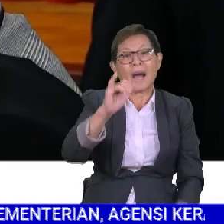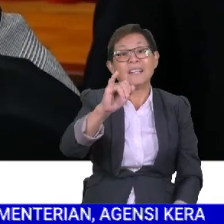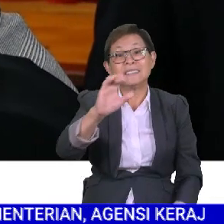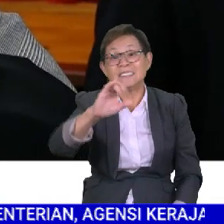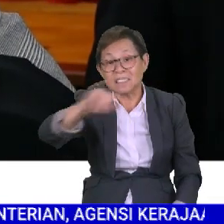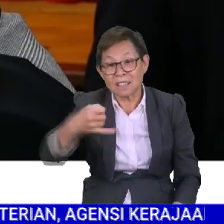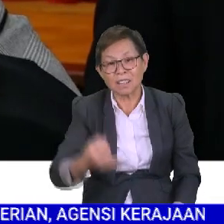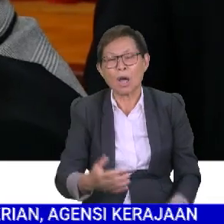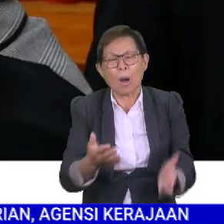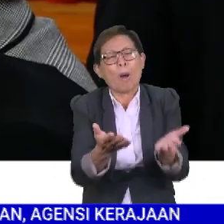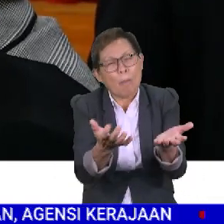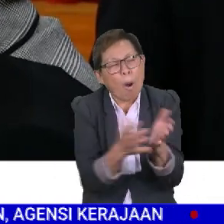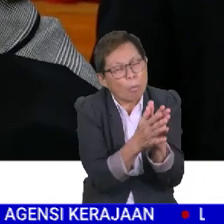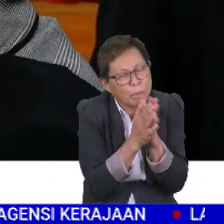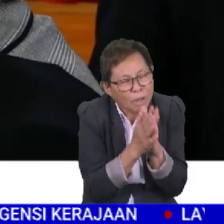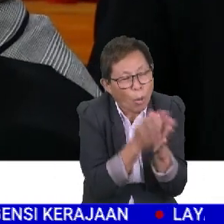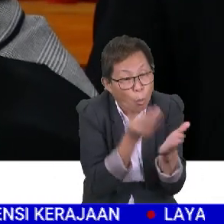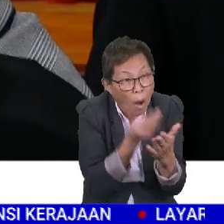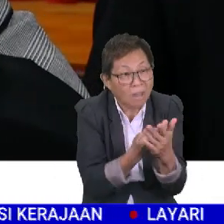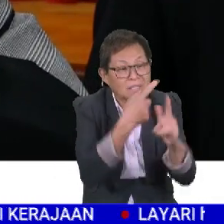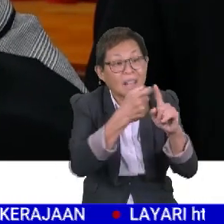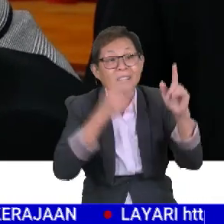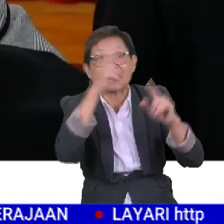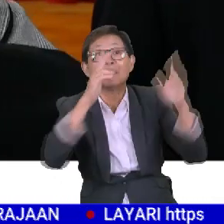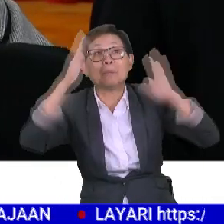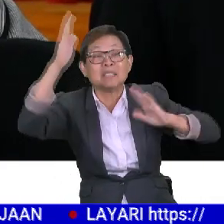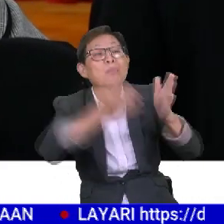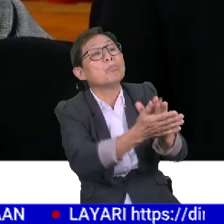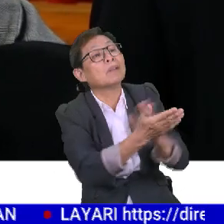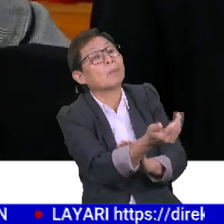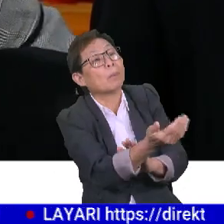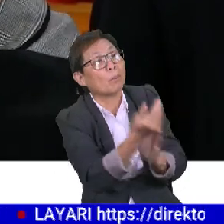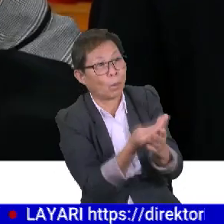arbitration, nak tuntut duit daripada kerajaan Malaysia.